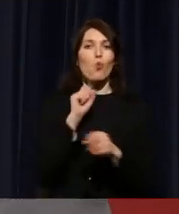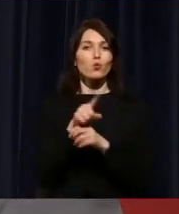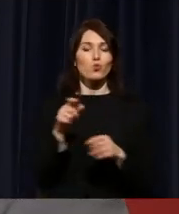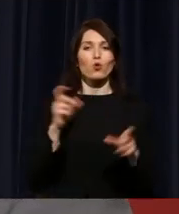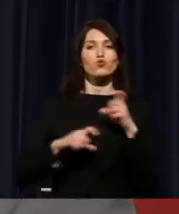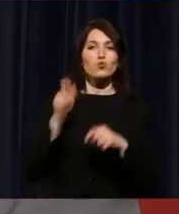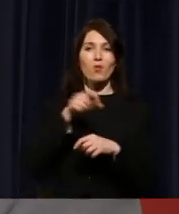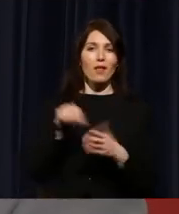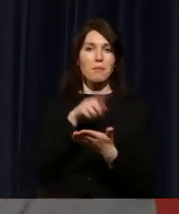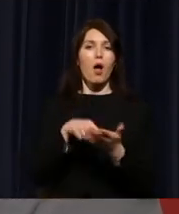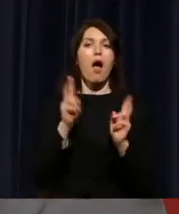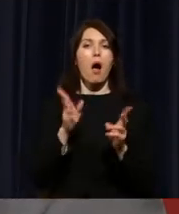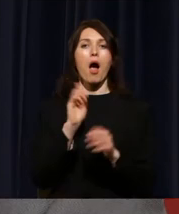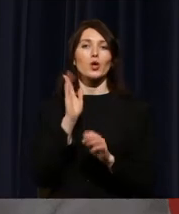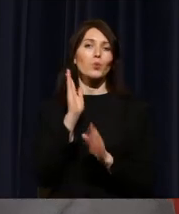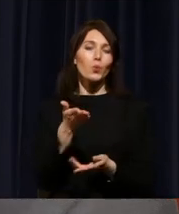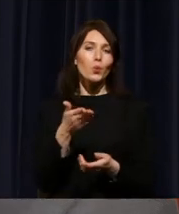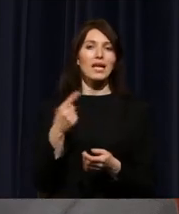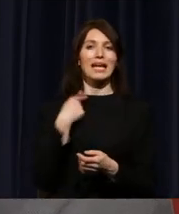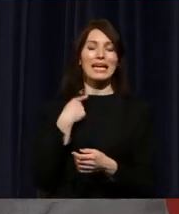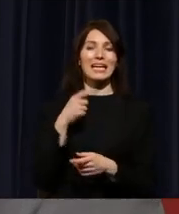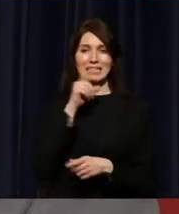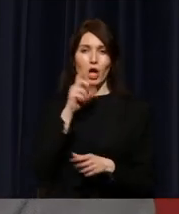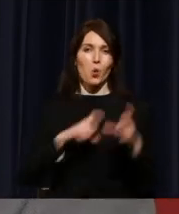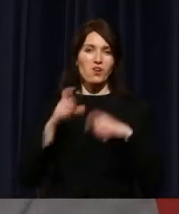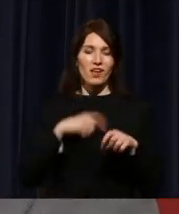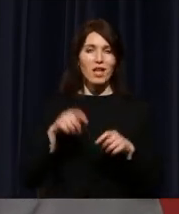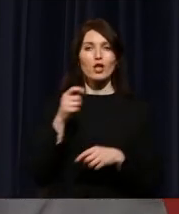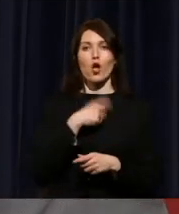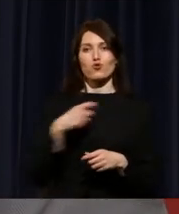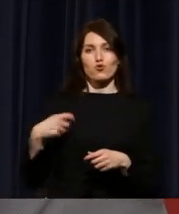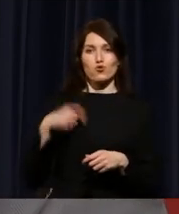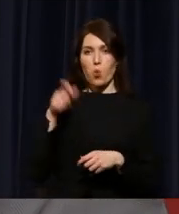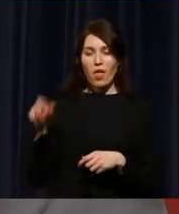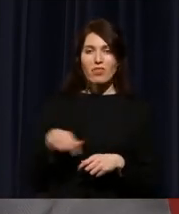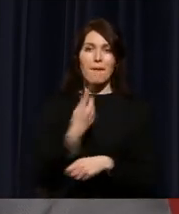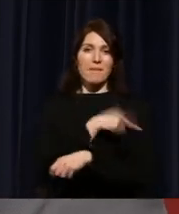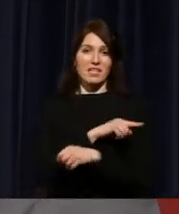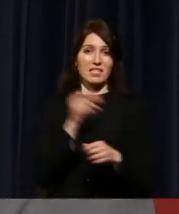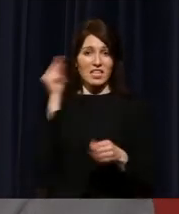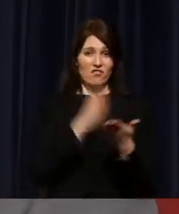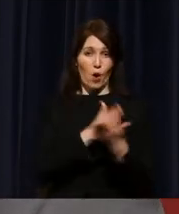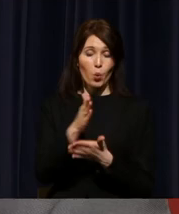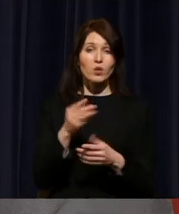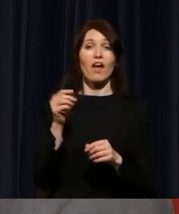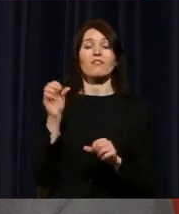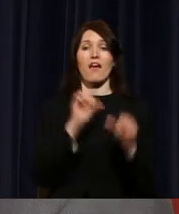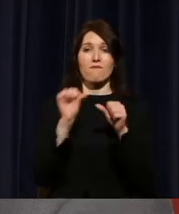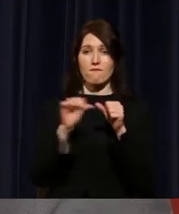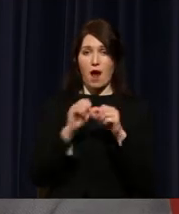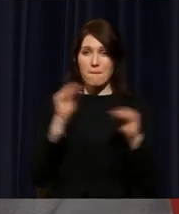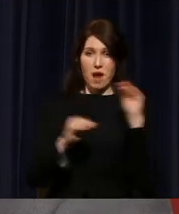studentiem jautājumus, kā tad ir būt RSU studentam medicīnas fakultātē, farmācijas fakultātē vai kādā citā